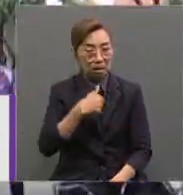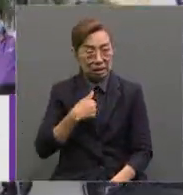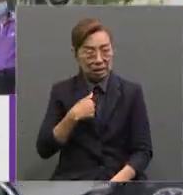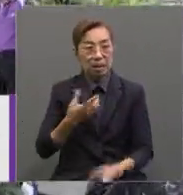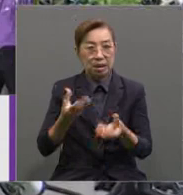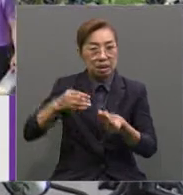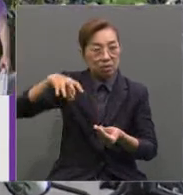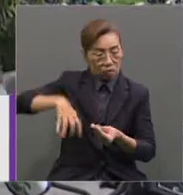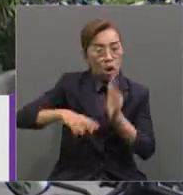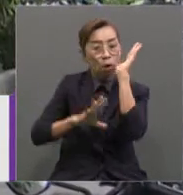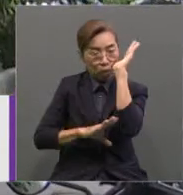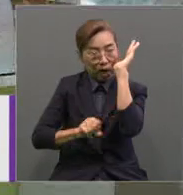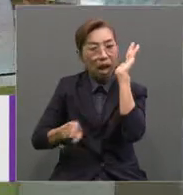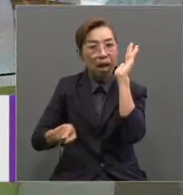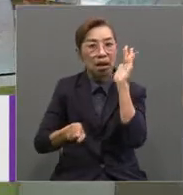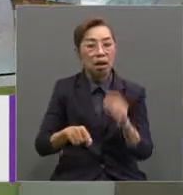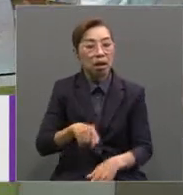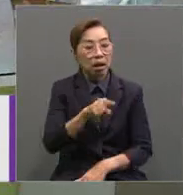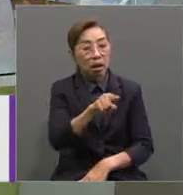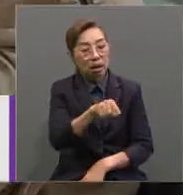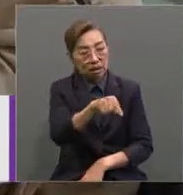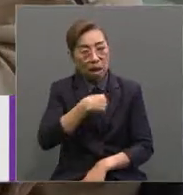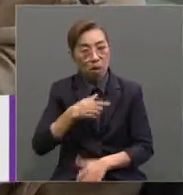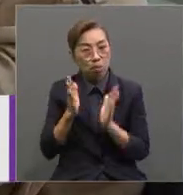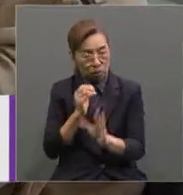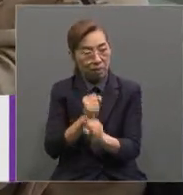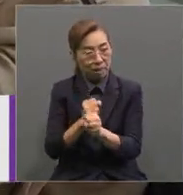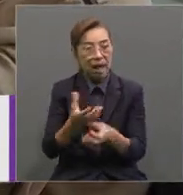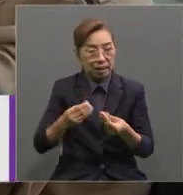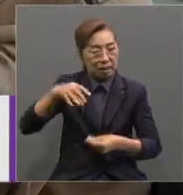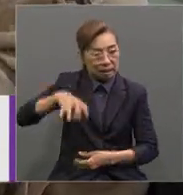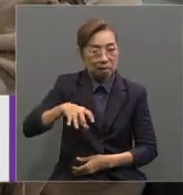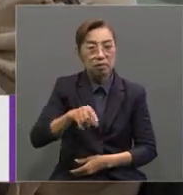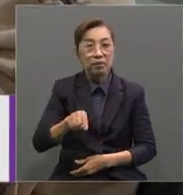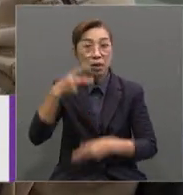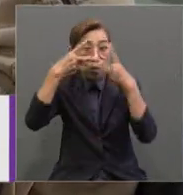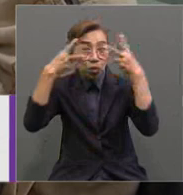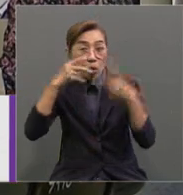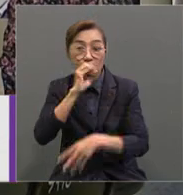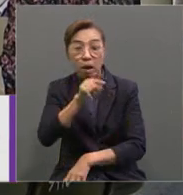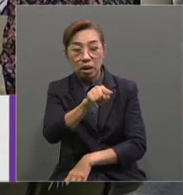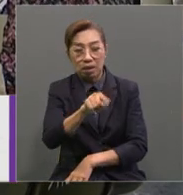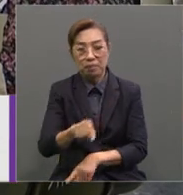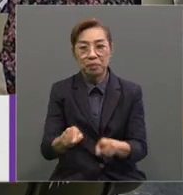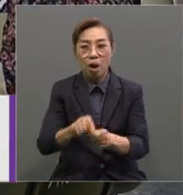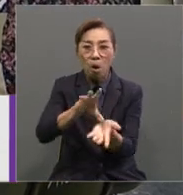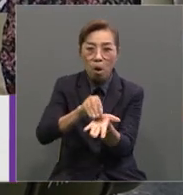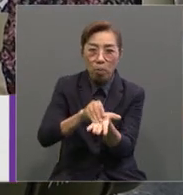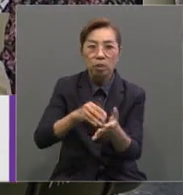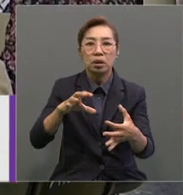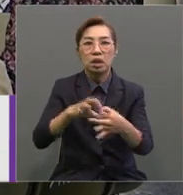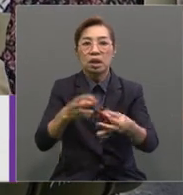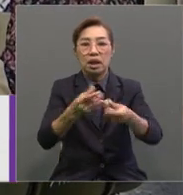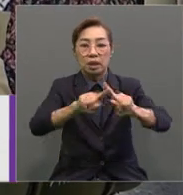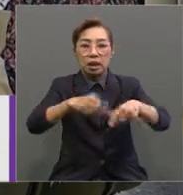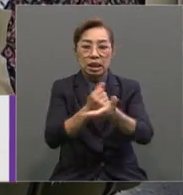สำนักงานที่ดินจังหวัดสงขลานะหลอกว่าเป็นเจ้าหน้าที่ที่ดินโดยมิจฉาชีพเนี่ยสามารถแจ้งข้อมูลรายละเอียดเกี่ยวกับ